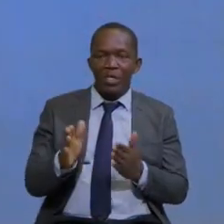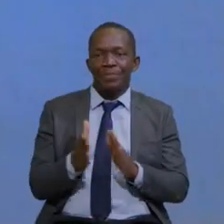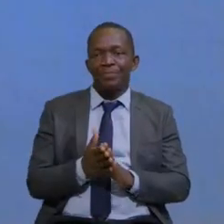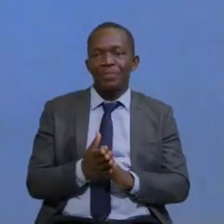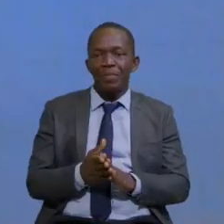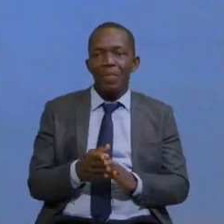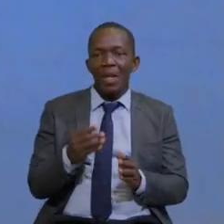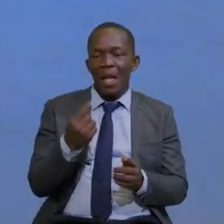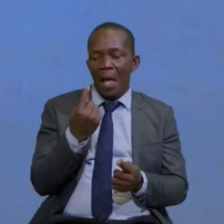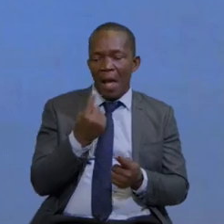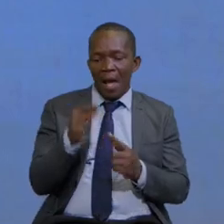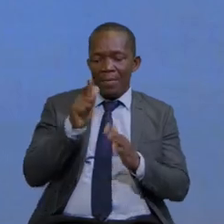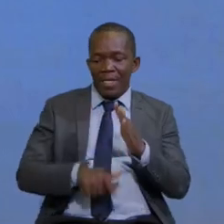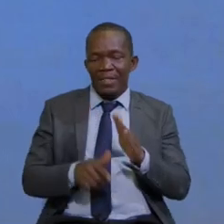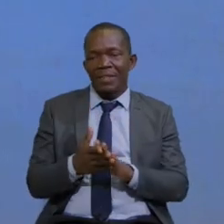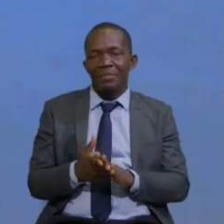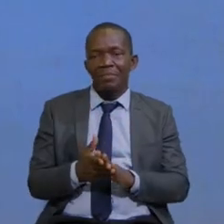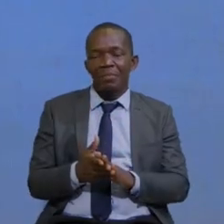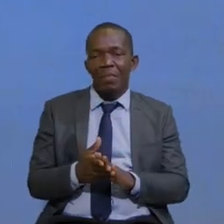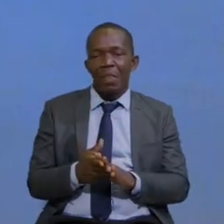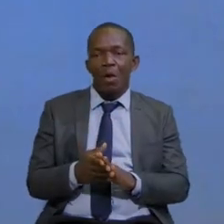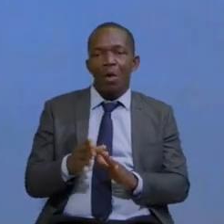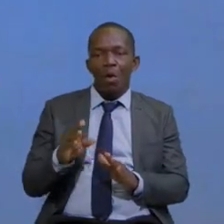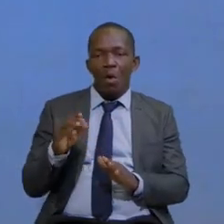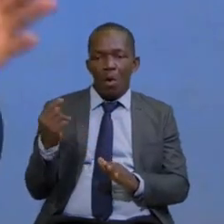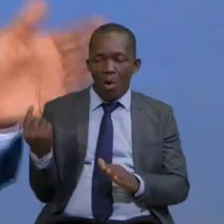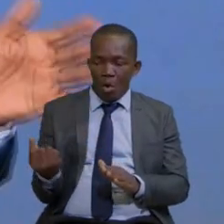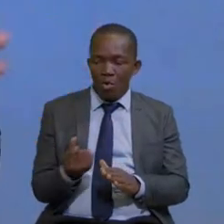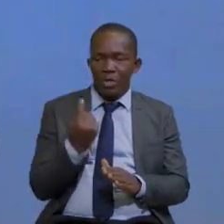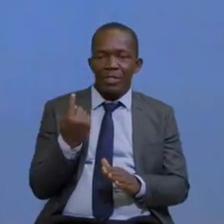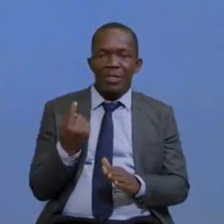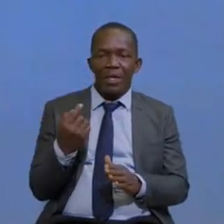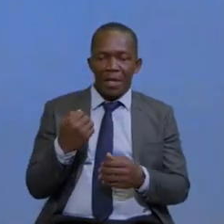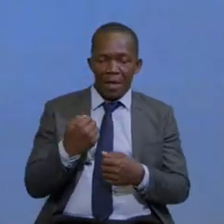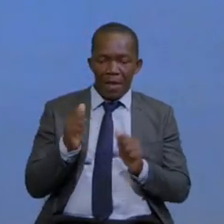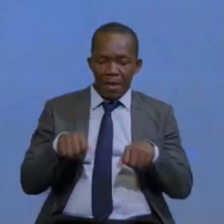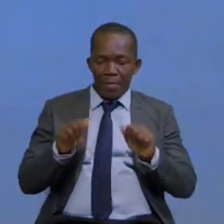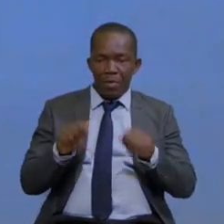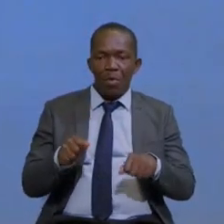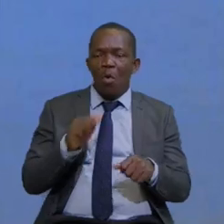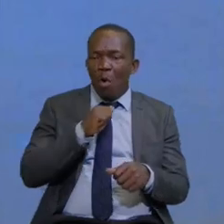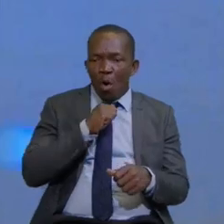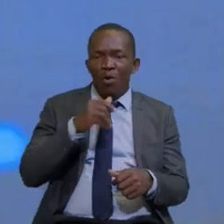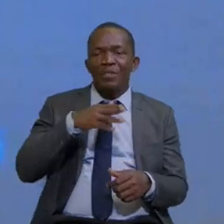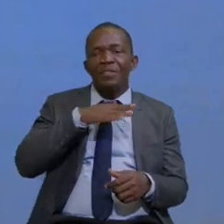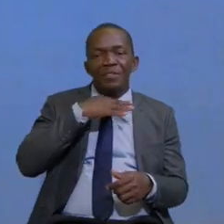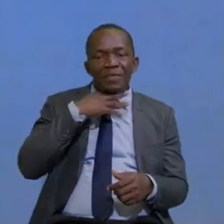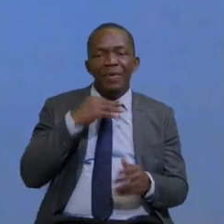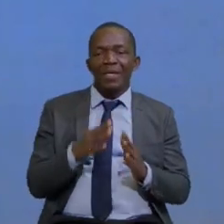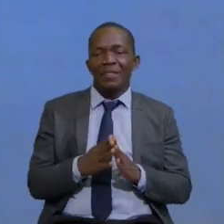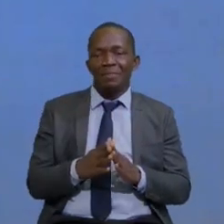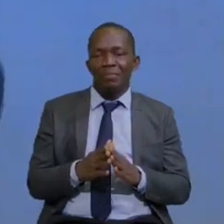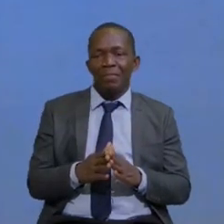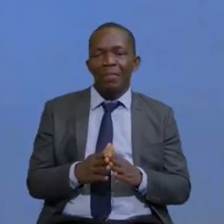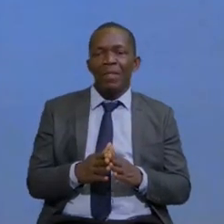Innocent, toujours capable. Saint, toujours sans tâche, toujours capable. Séparé des